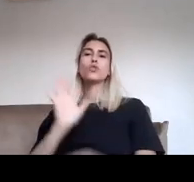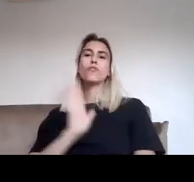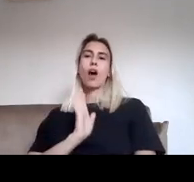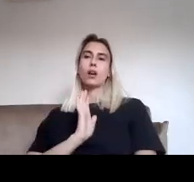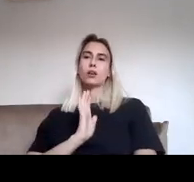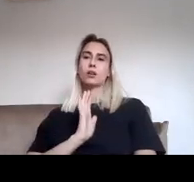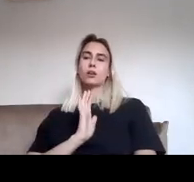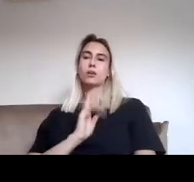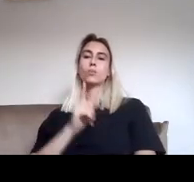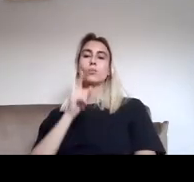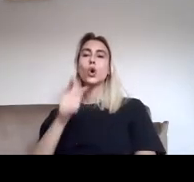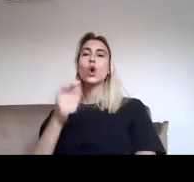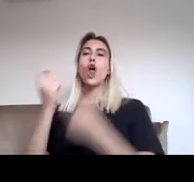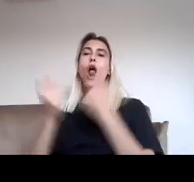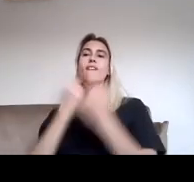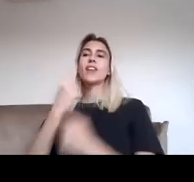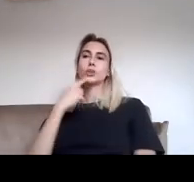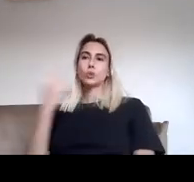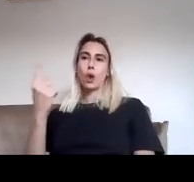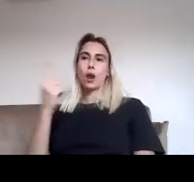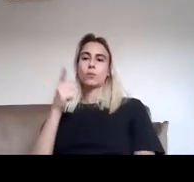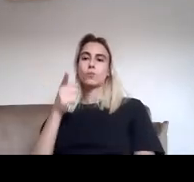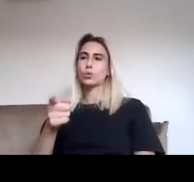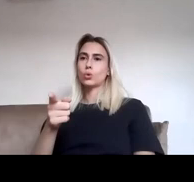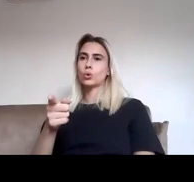Ve bunu oradaki görevliye söylüyorlar. Diyorlar ki burada